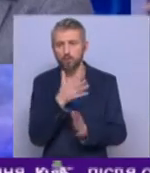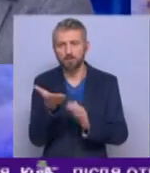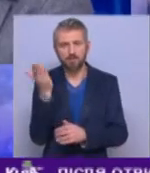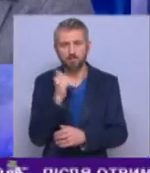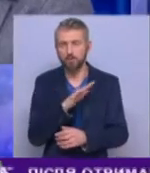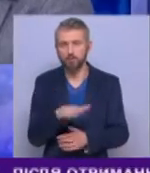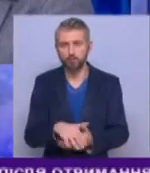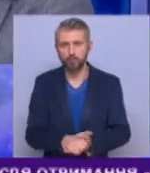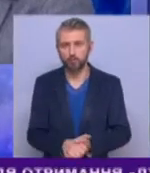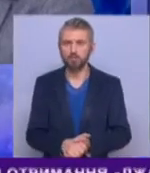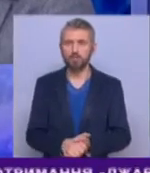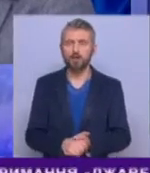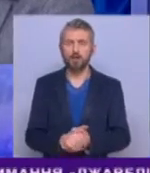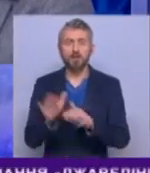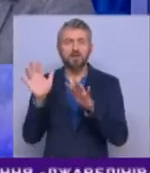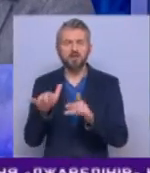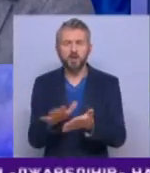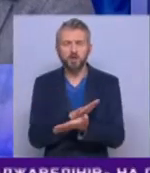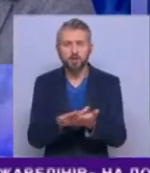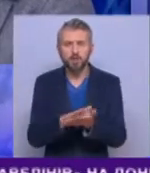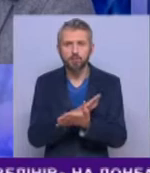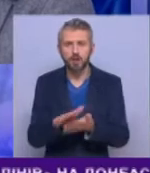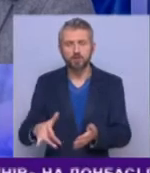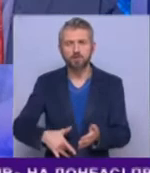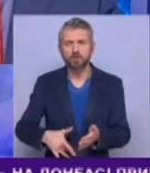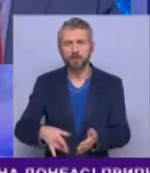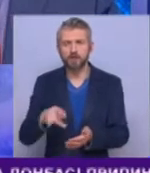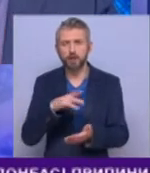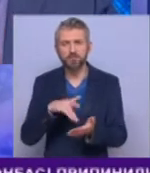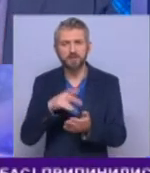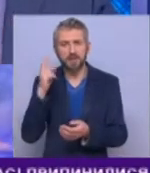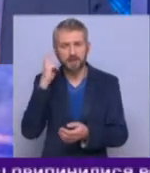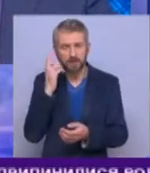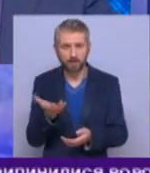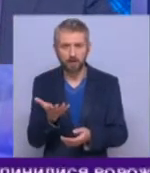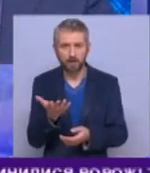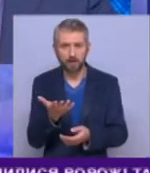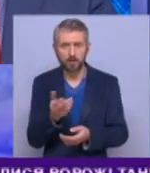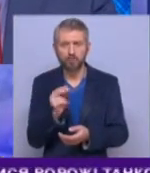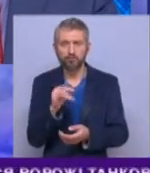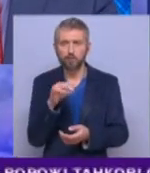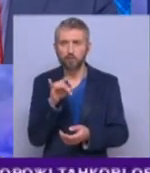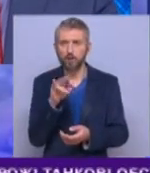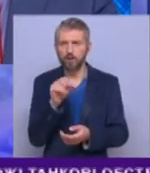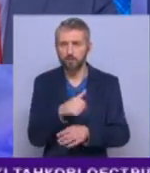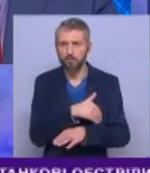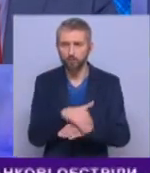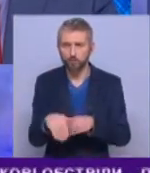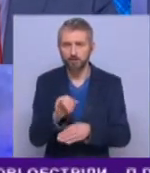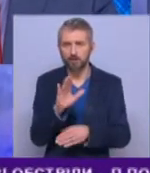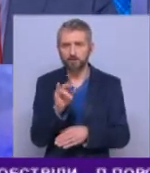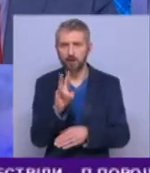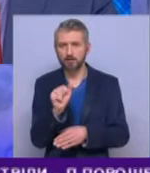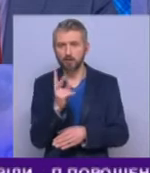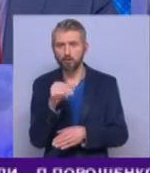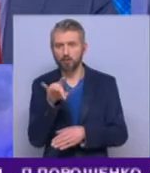не було. Сніг не прибирається, Печерський район міста Києва, Чигирина вулиця, Івана